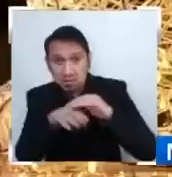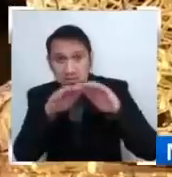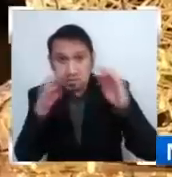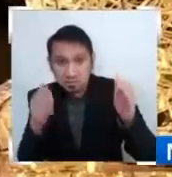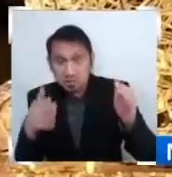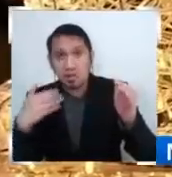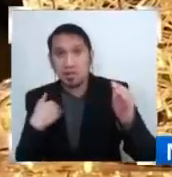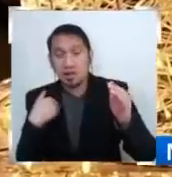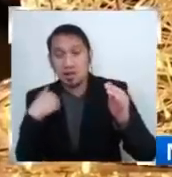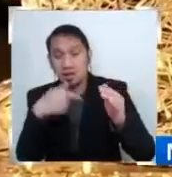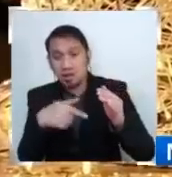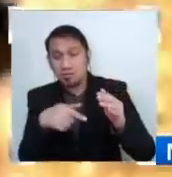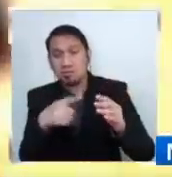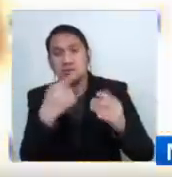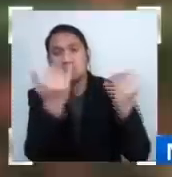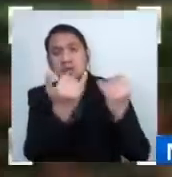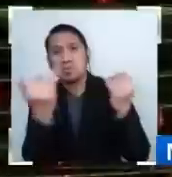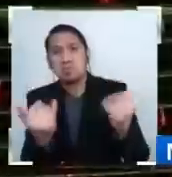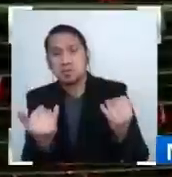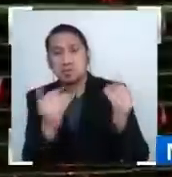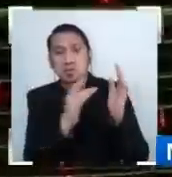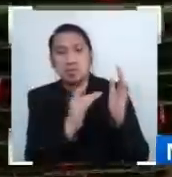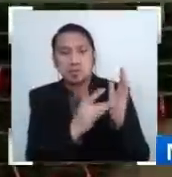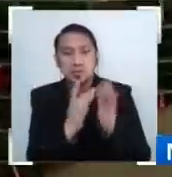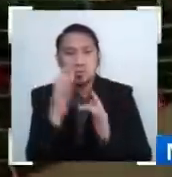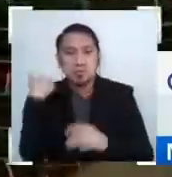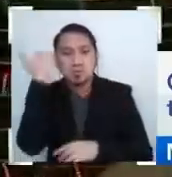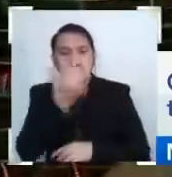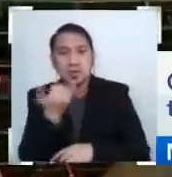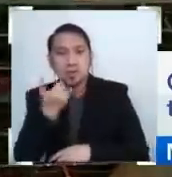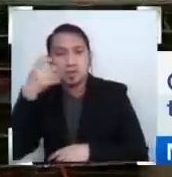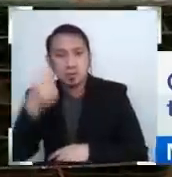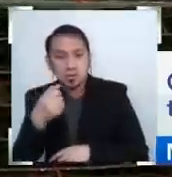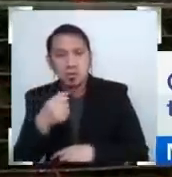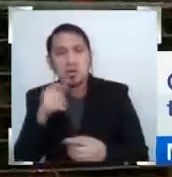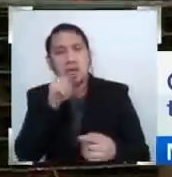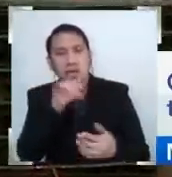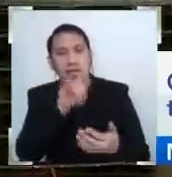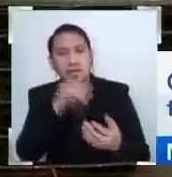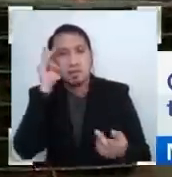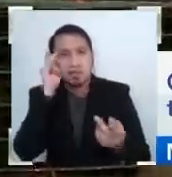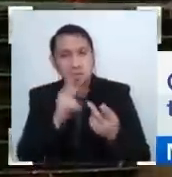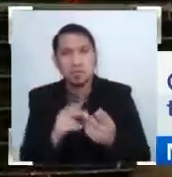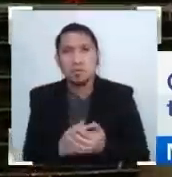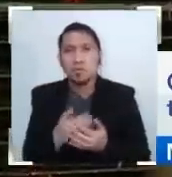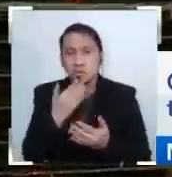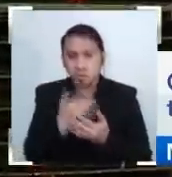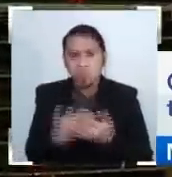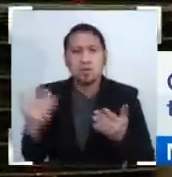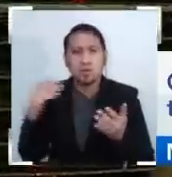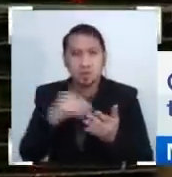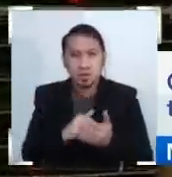reminder kung bakit natin ipinagdiriwang ang Pasko. At last, after so many years, nagkaroon ulit ng ganito, parang hoping